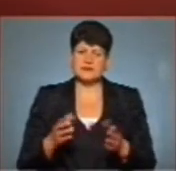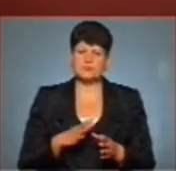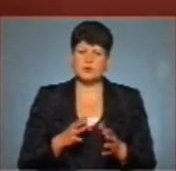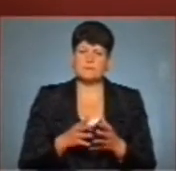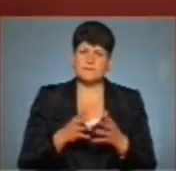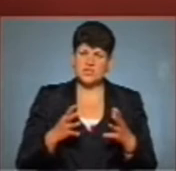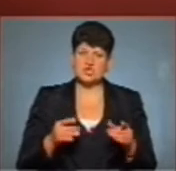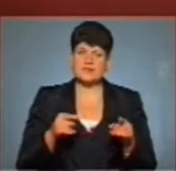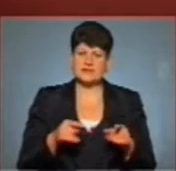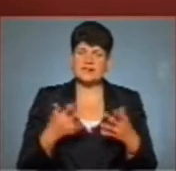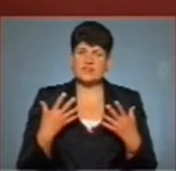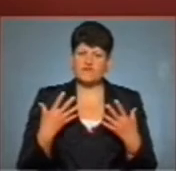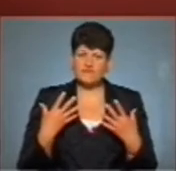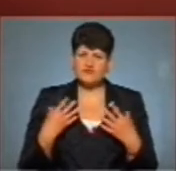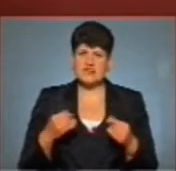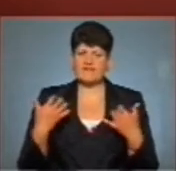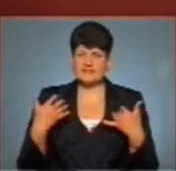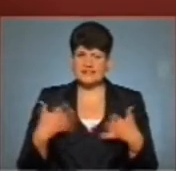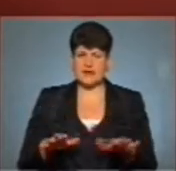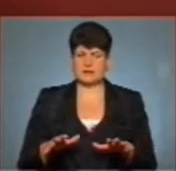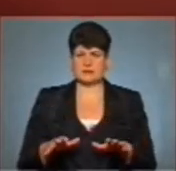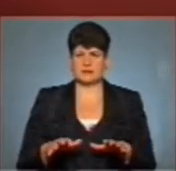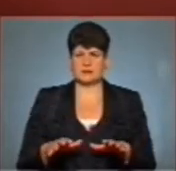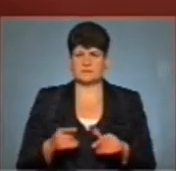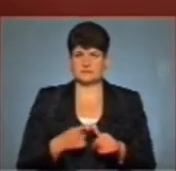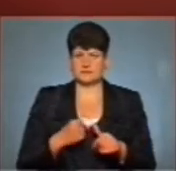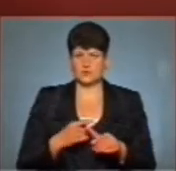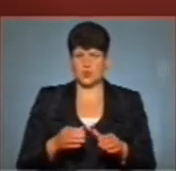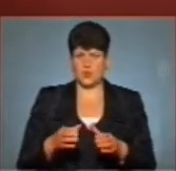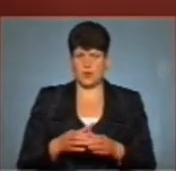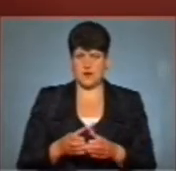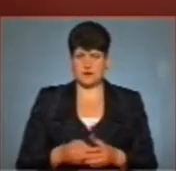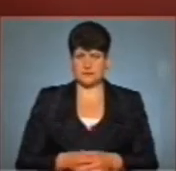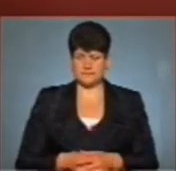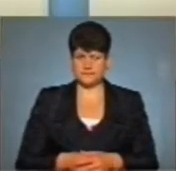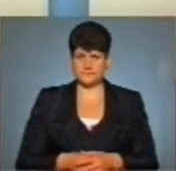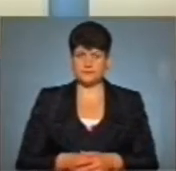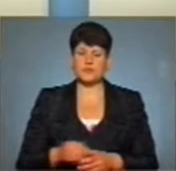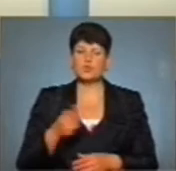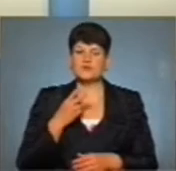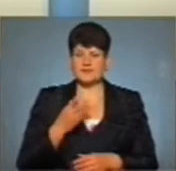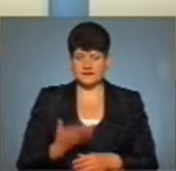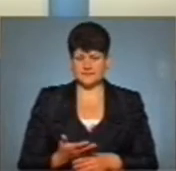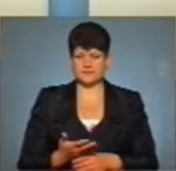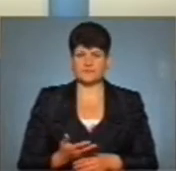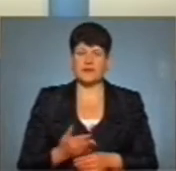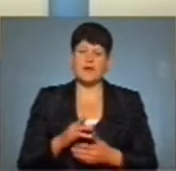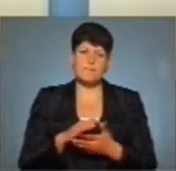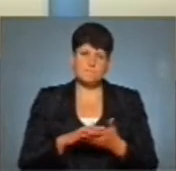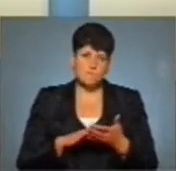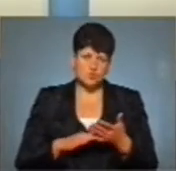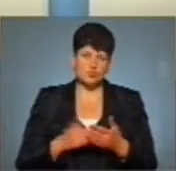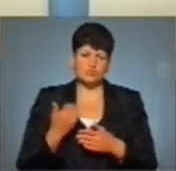також для тих, які вже втратили статус громади? Ну, дивіться, як на мене, продовжу попереднє